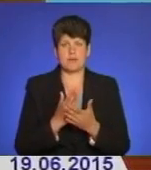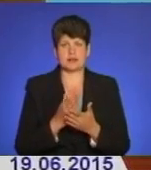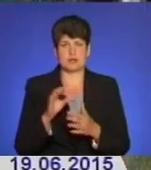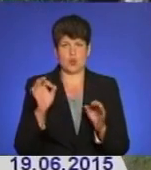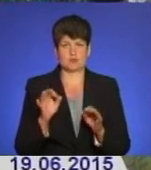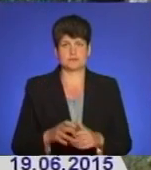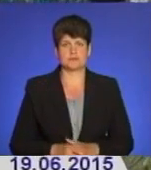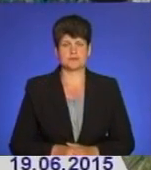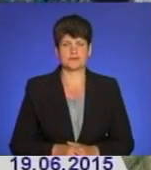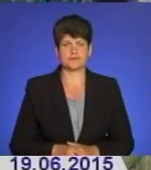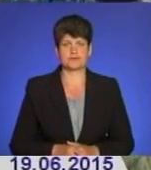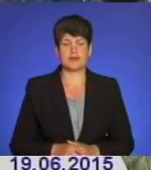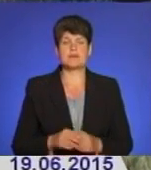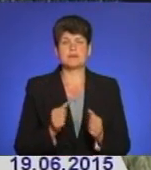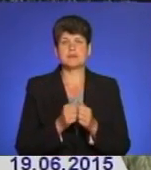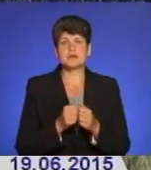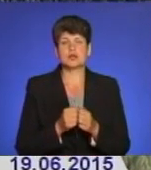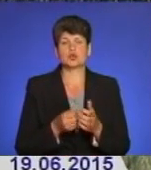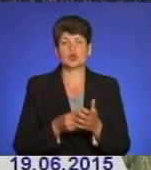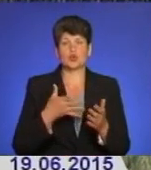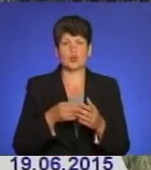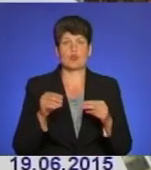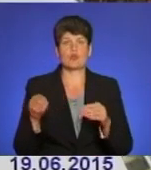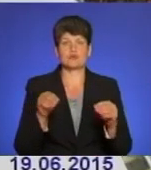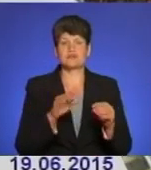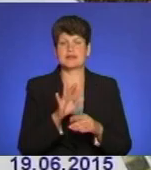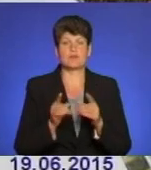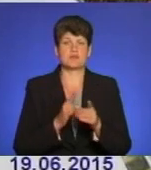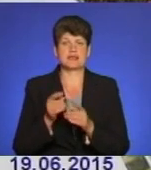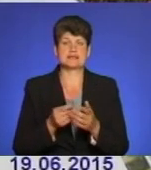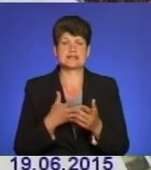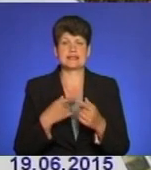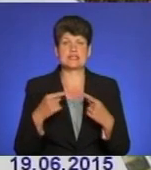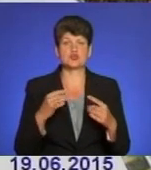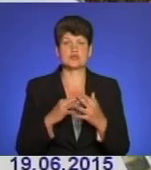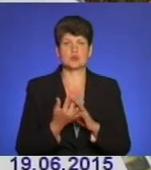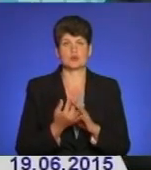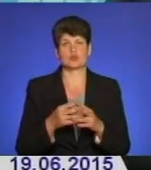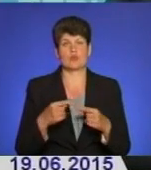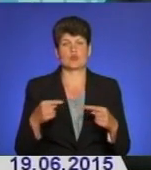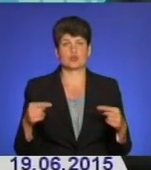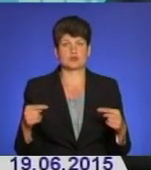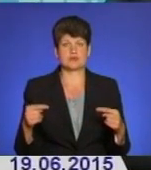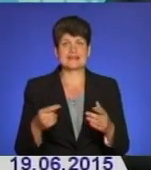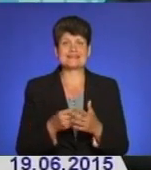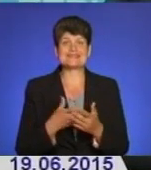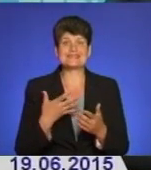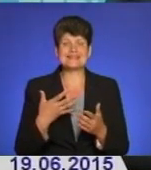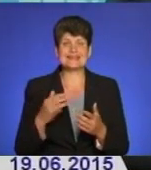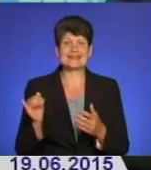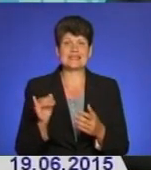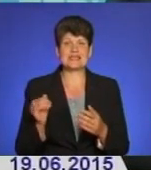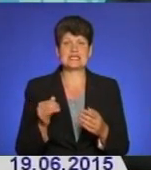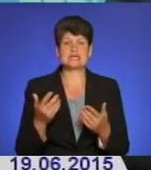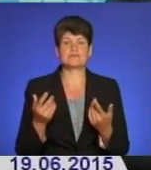восени. Попри дорогу посівну, не зміняться ціни й на іншу сільськогосподарську продукцію. Ціни і збут в